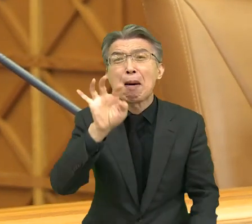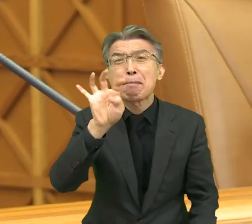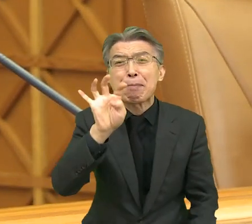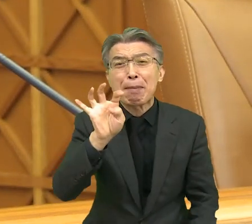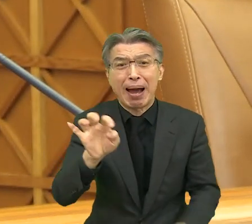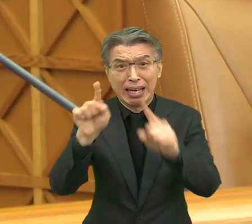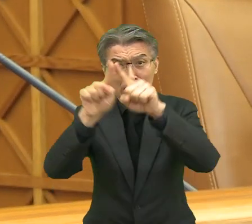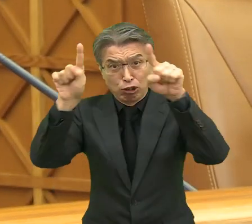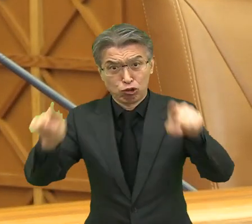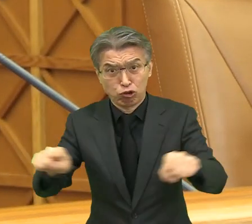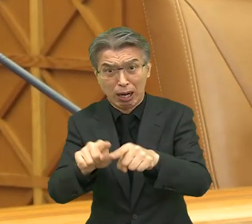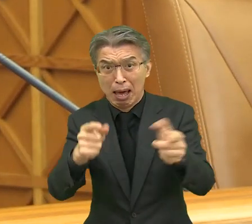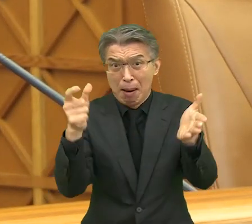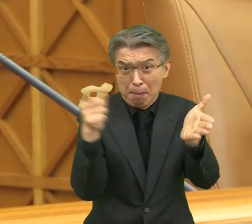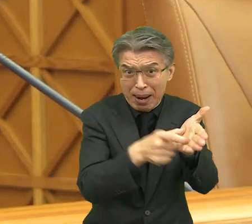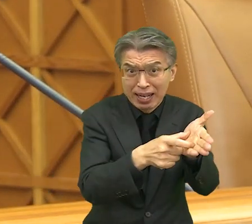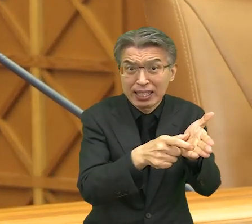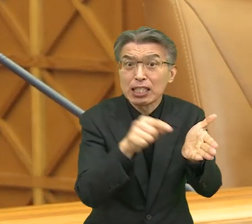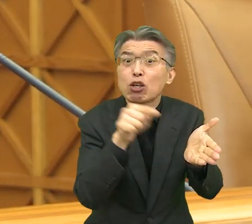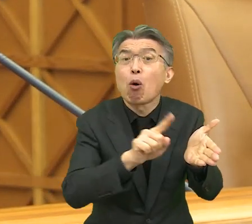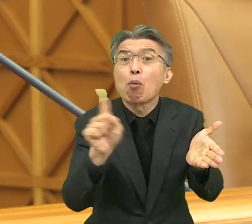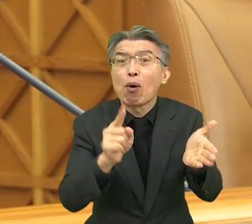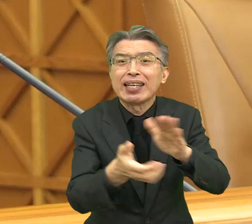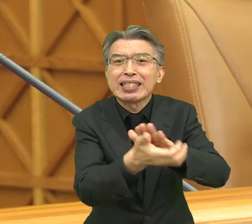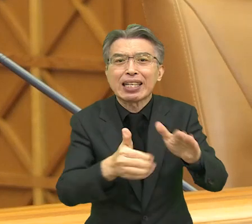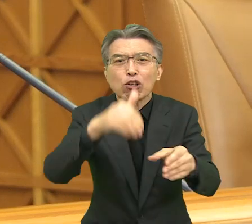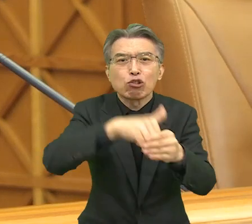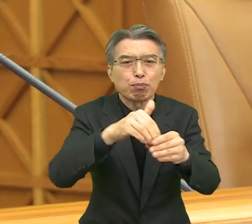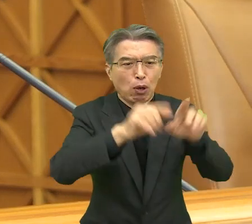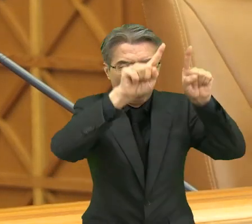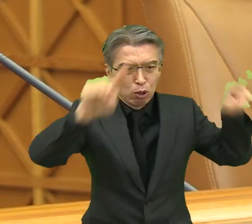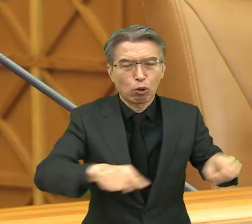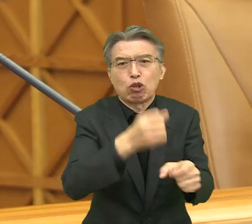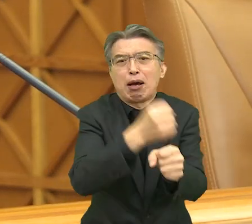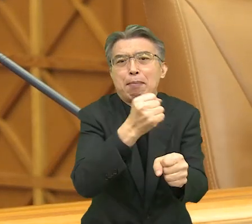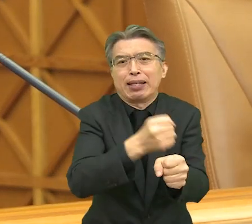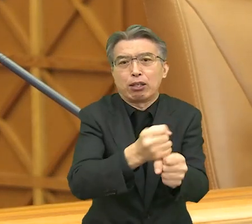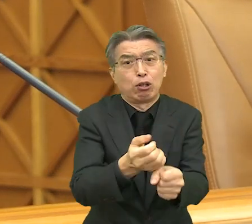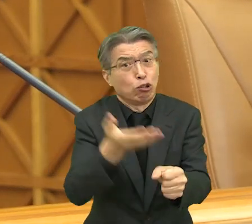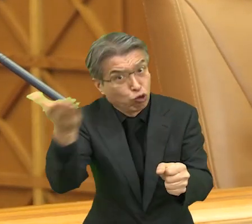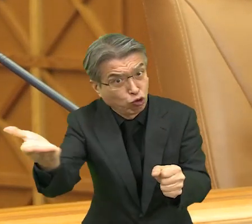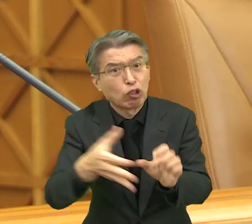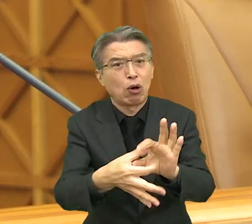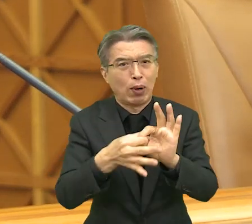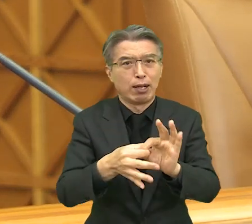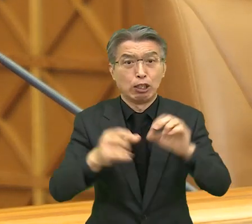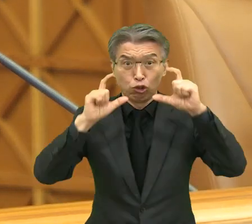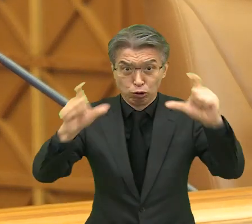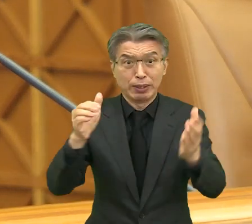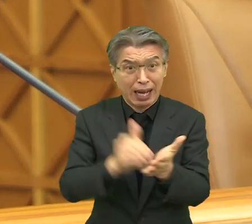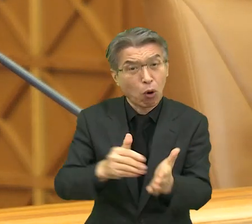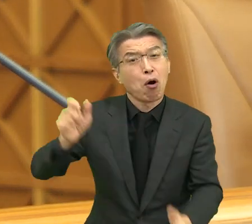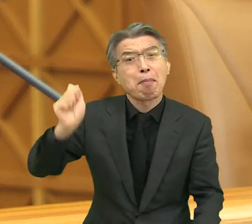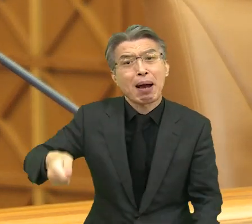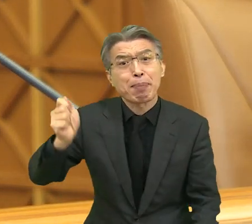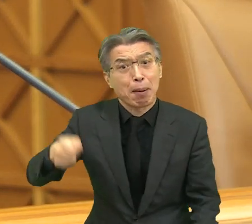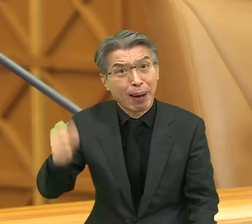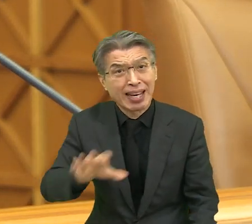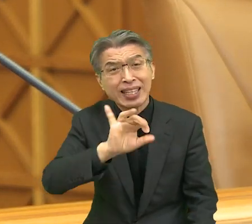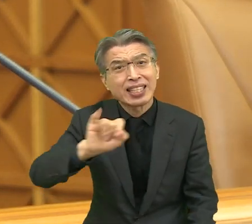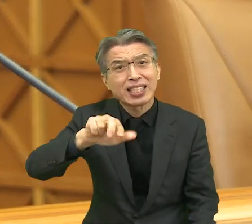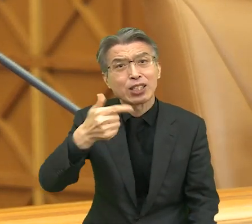그리고 QR코드가 표기된 사전투표용지 발급 행위에 관한 것입니다. 먼저 주문을 선고하고 법정인의 요지는